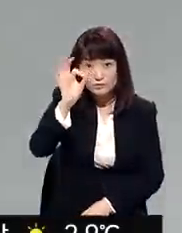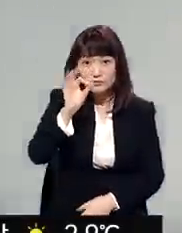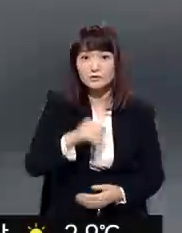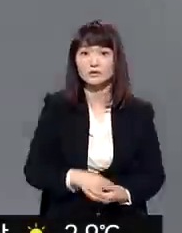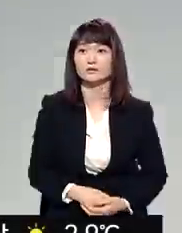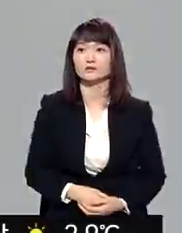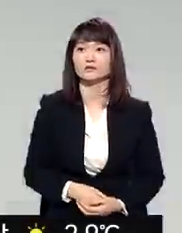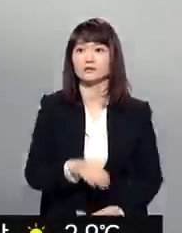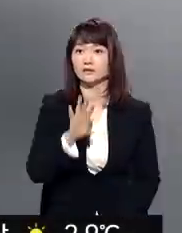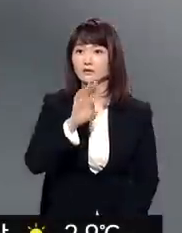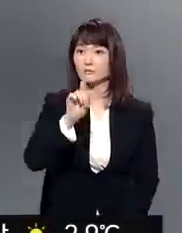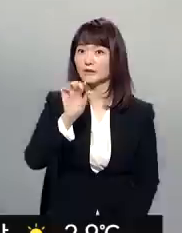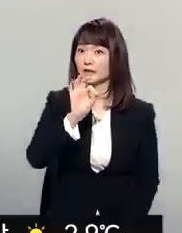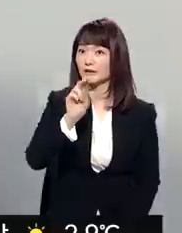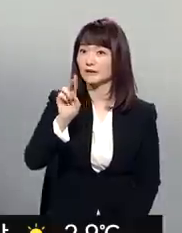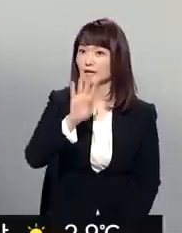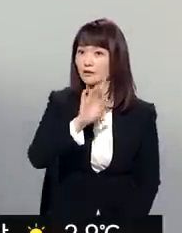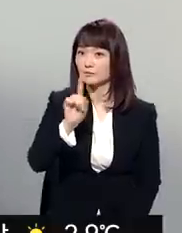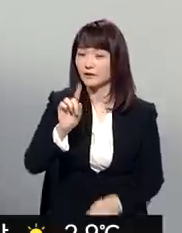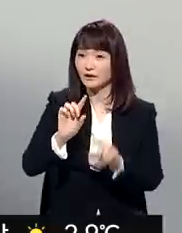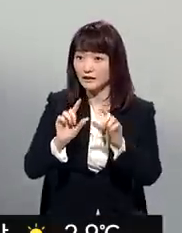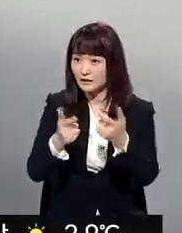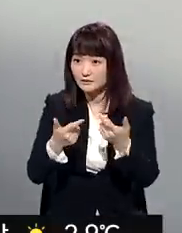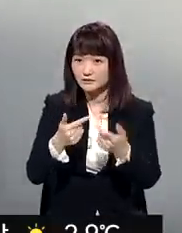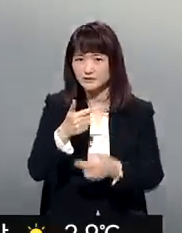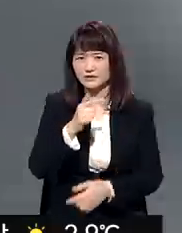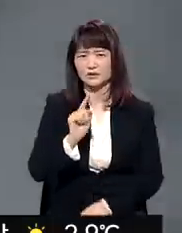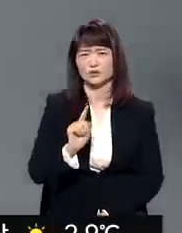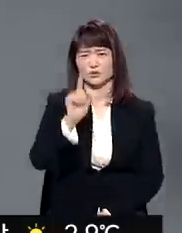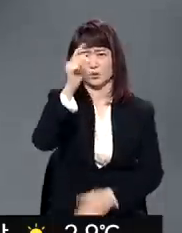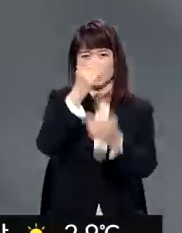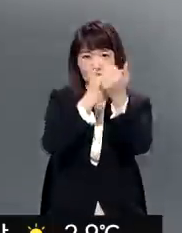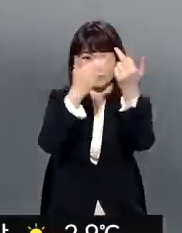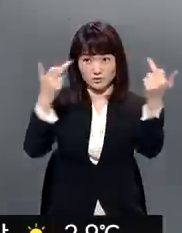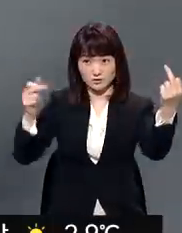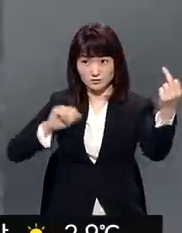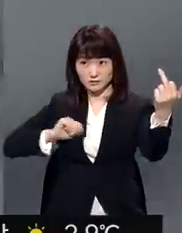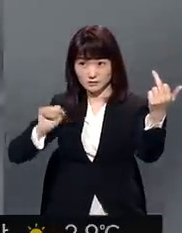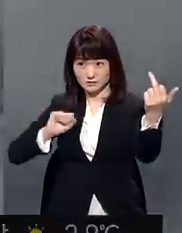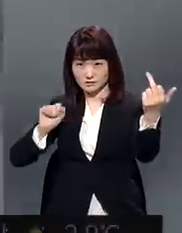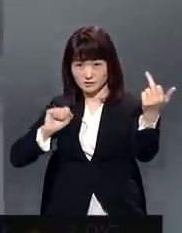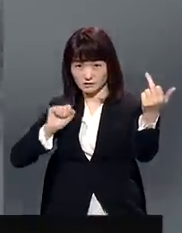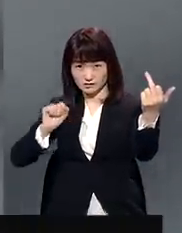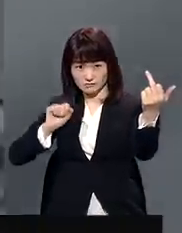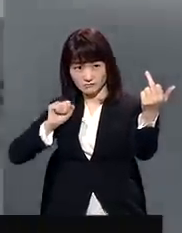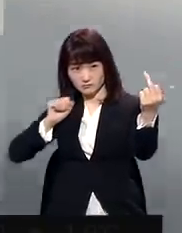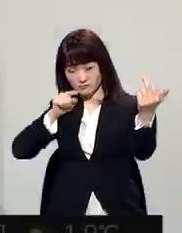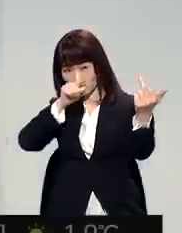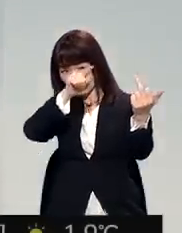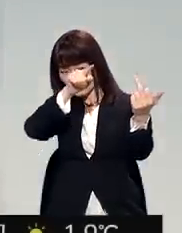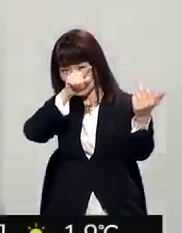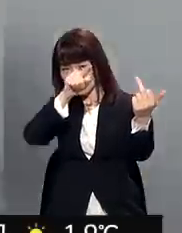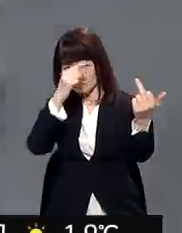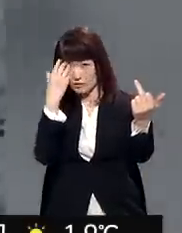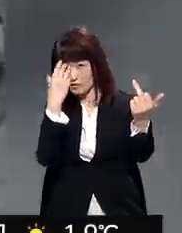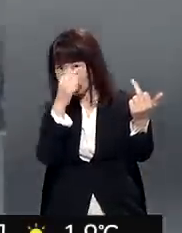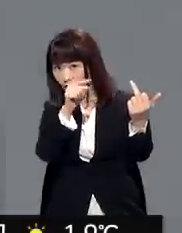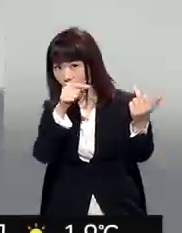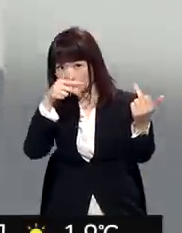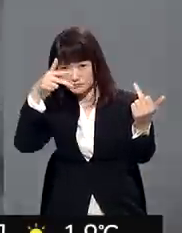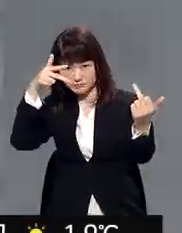혹시 바야바 아닙니다 자 이번에 아주 높은 산인데요 운전을 하던 사람이 설산의 능선 위로 무언가 발견해서